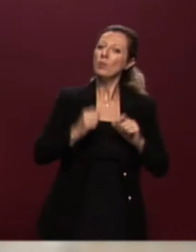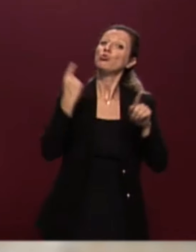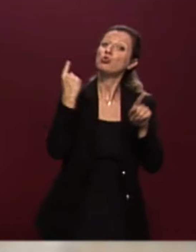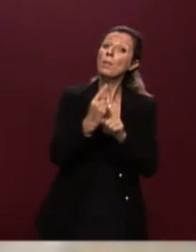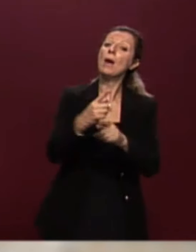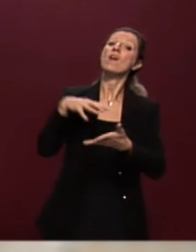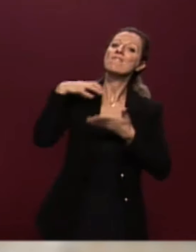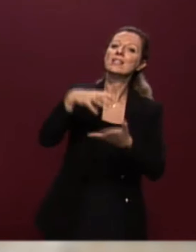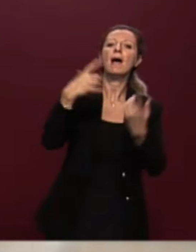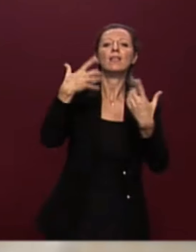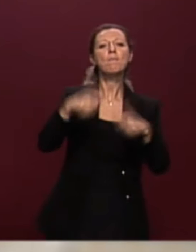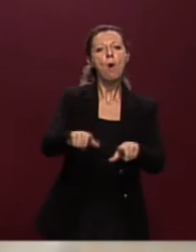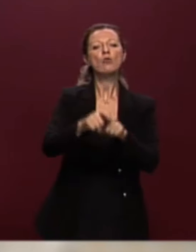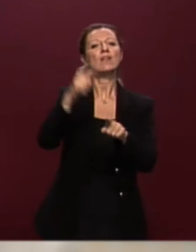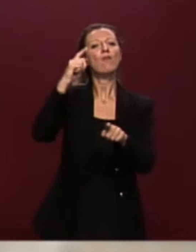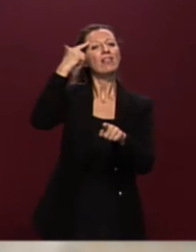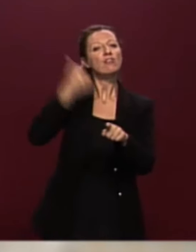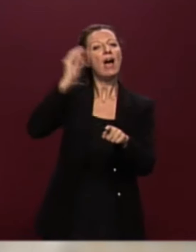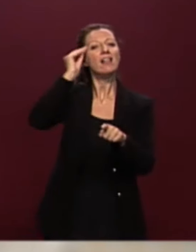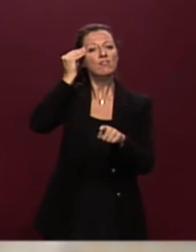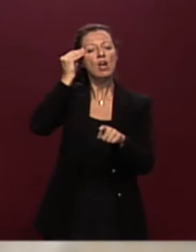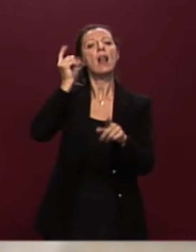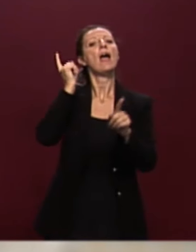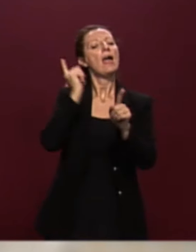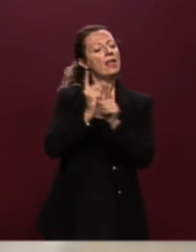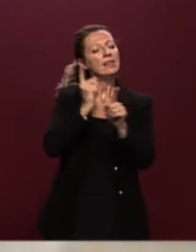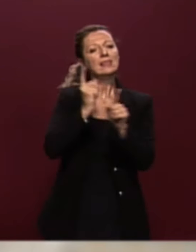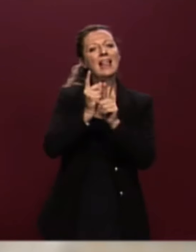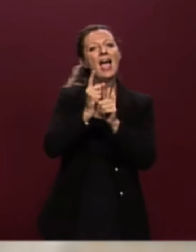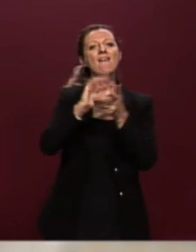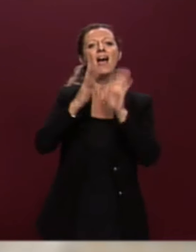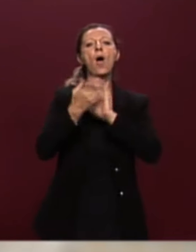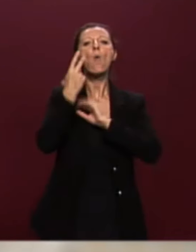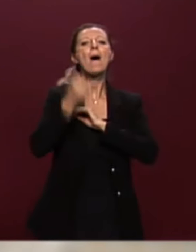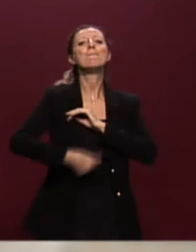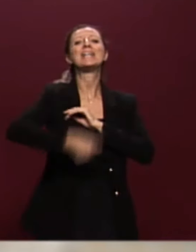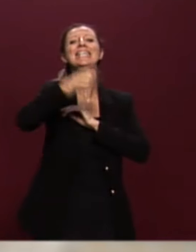l'intelligenza artificiale mantenga un'impostazione